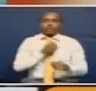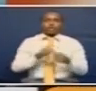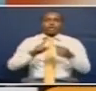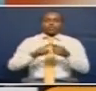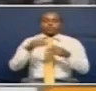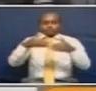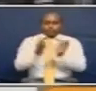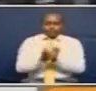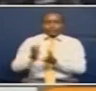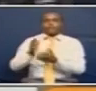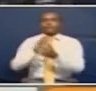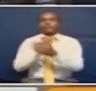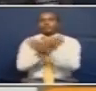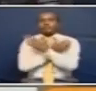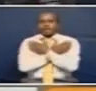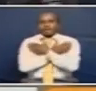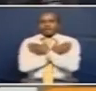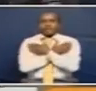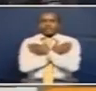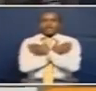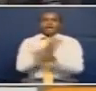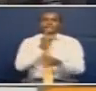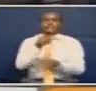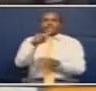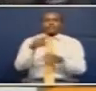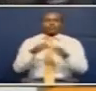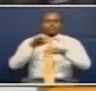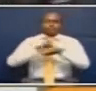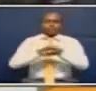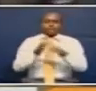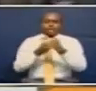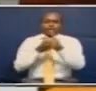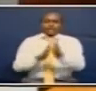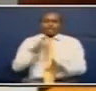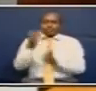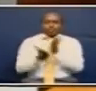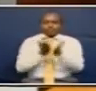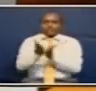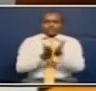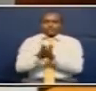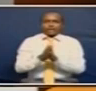marafiki za marehemu na kumtaja kuwa kiongozi aliyejitolea kuwatumikia Wakenya kwa dhati.